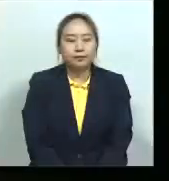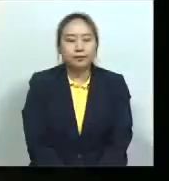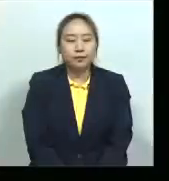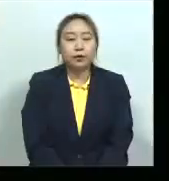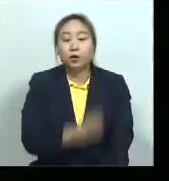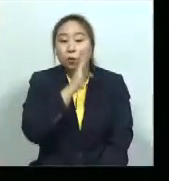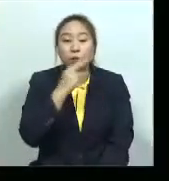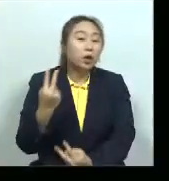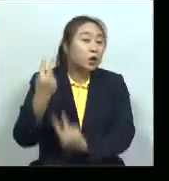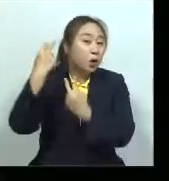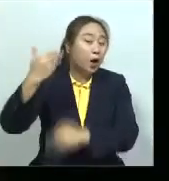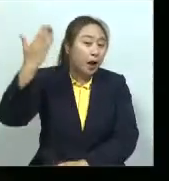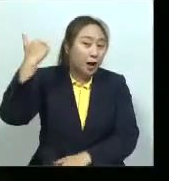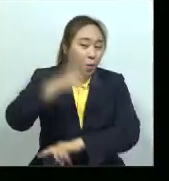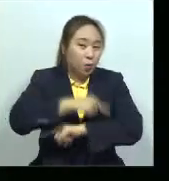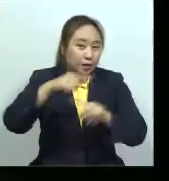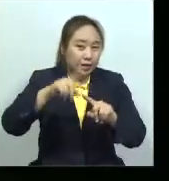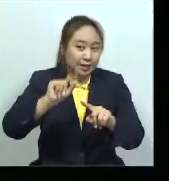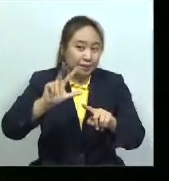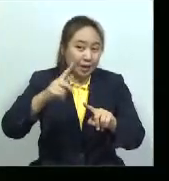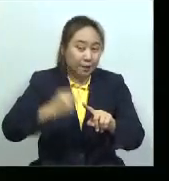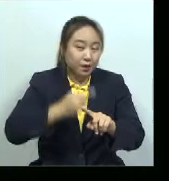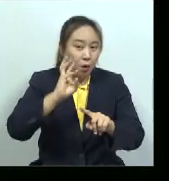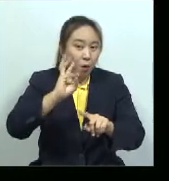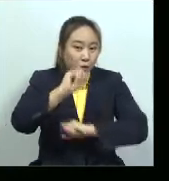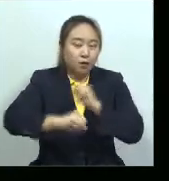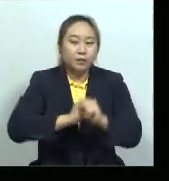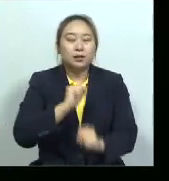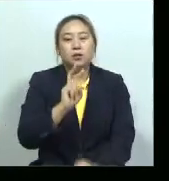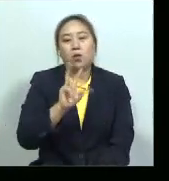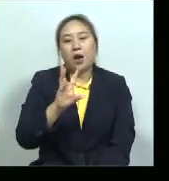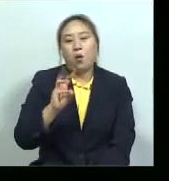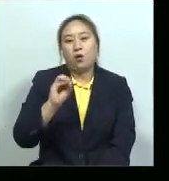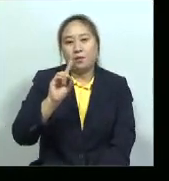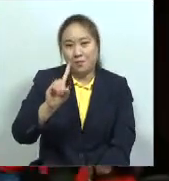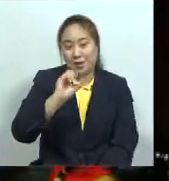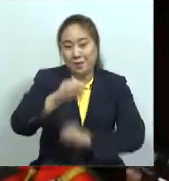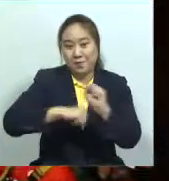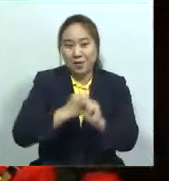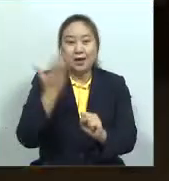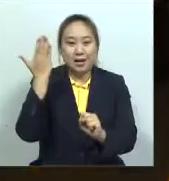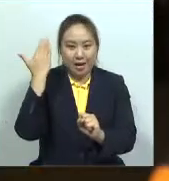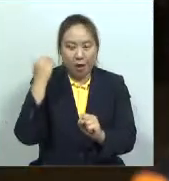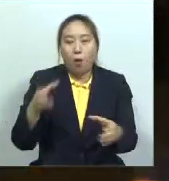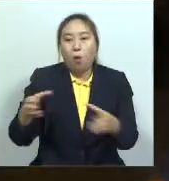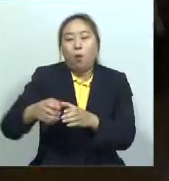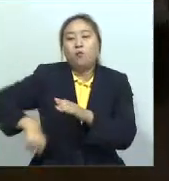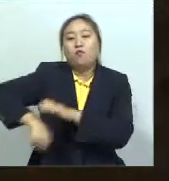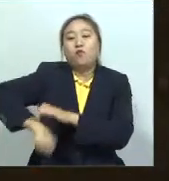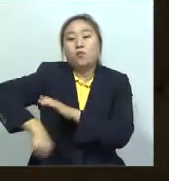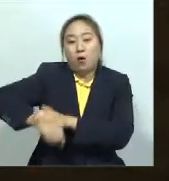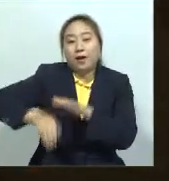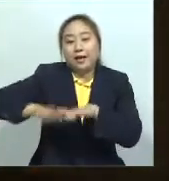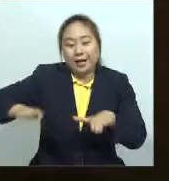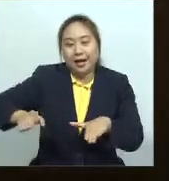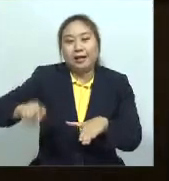ถ้าย้อนกลับไปนะคะเมื่อวันที่23มิถุนายน2561 1ปีที่ผ่านมานักฟุตบอลเยาวชนทีมหมูป่าอะคาเด